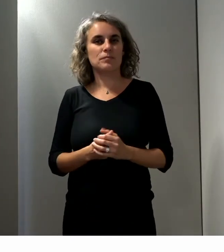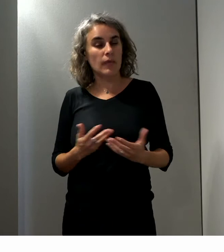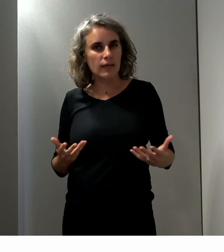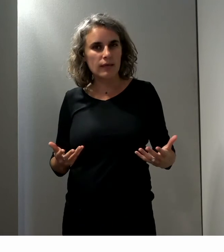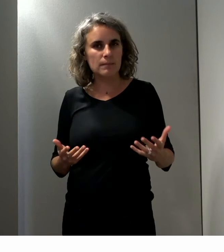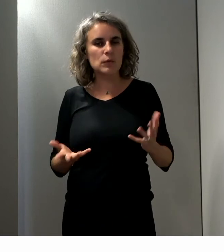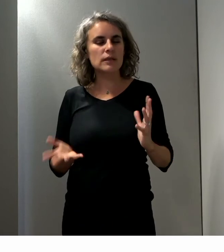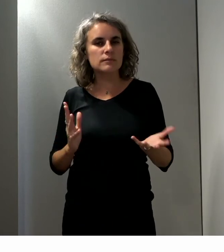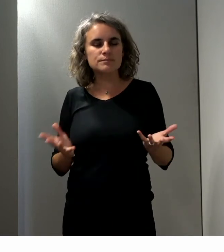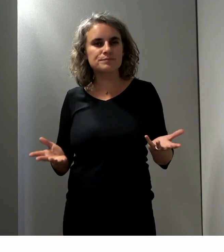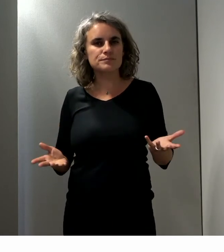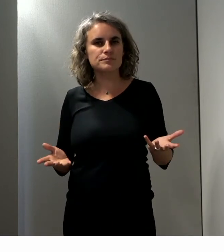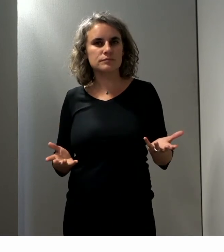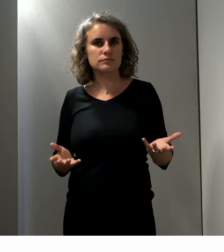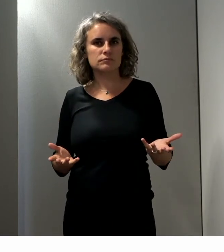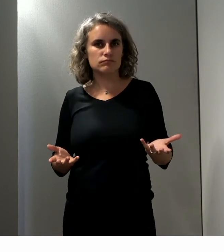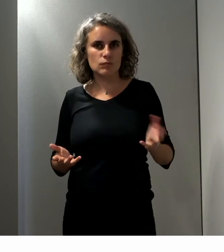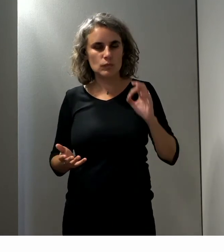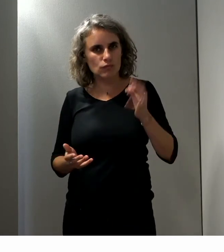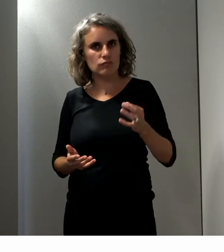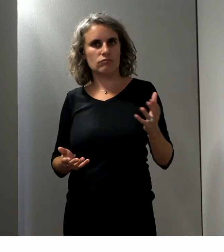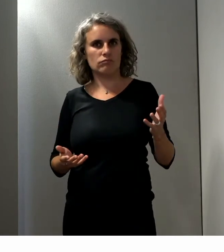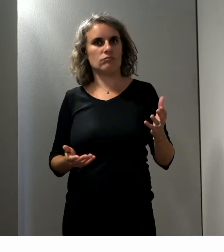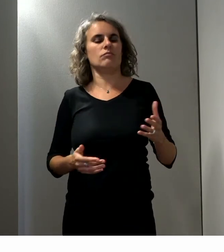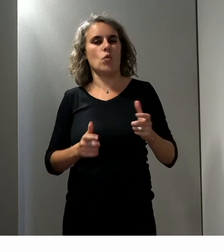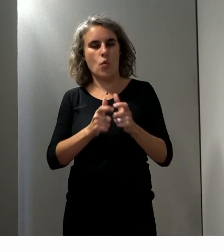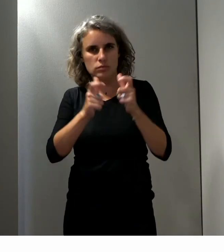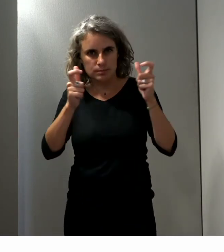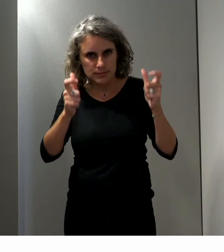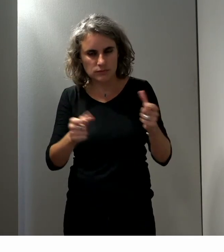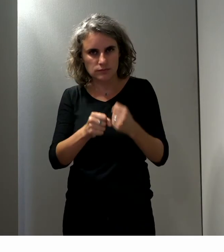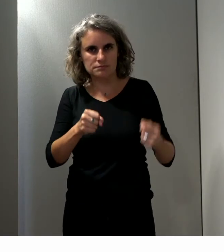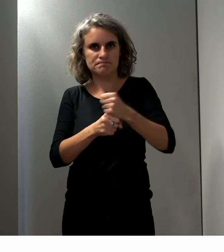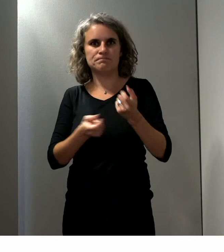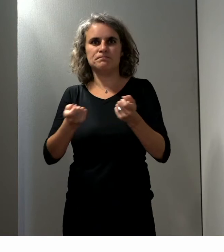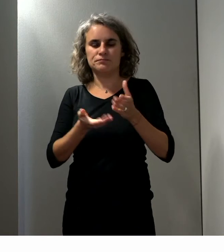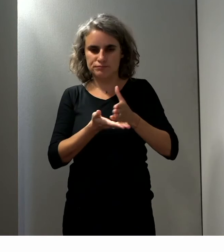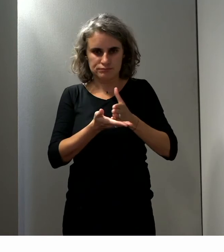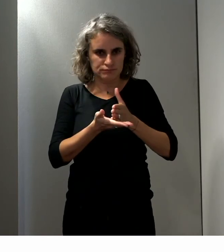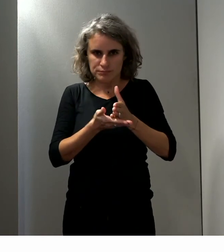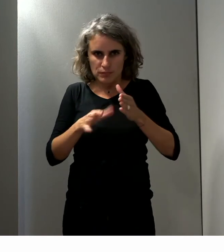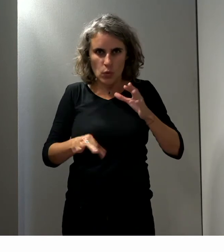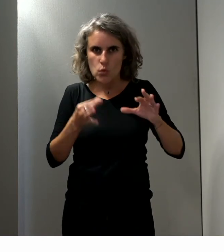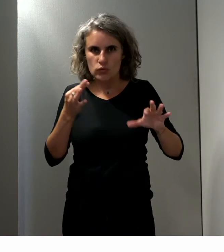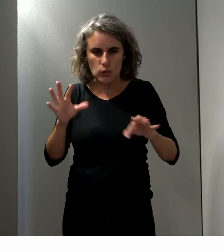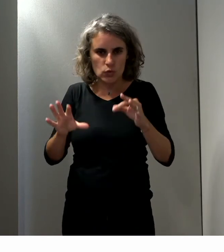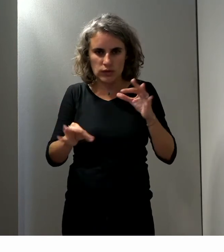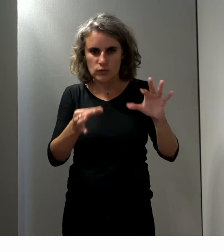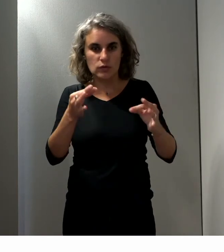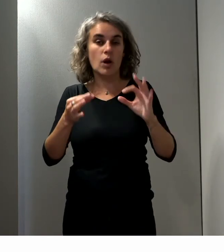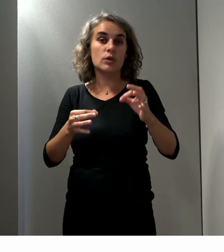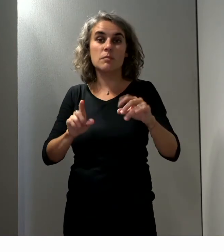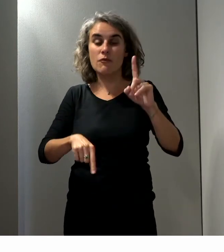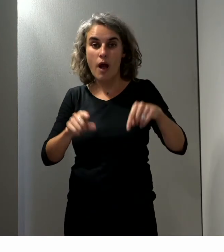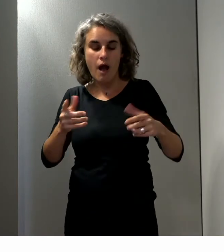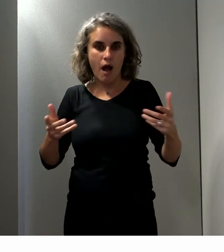que la question, c'est pas, on découvre beaucoup de choses dans le chemin de l'entrepreneuriat, et au fond, l'atterrissage, certes, il peut